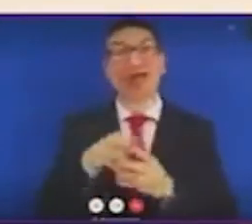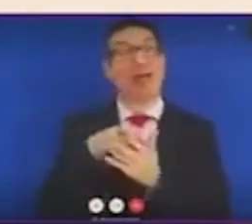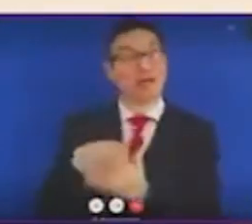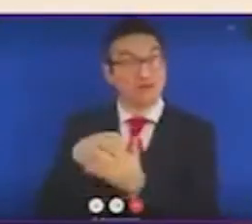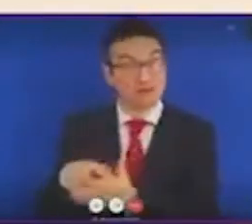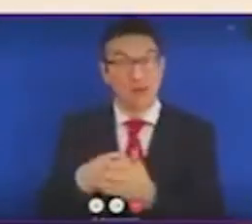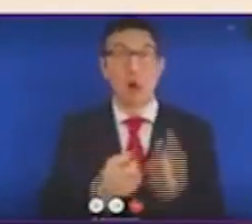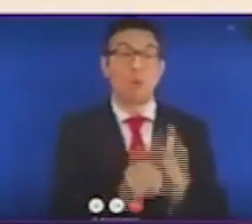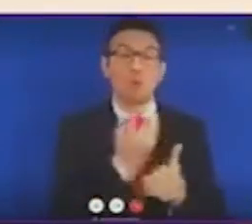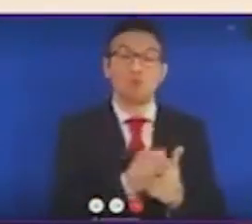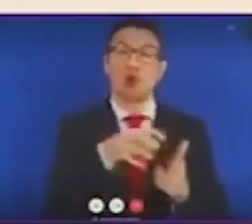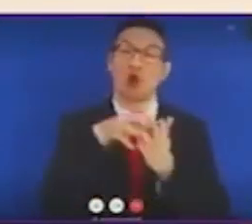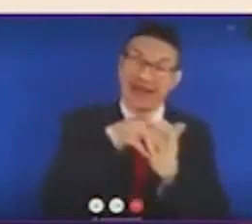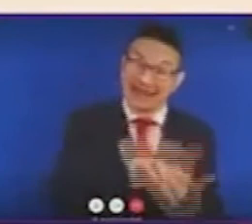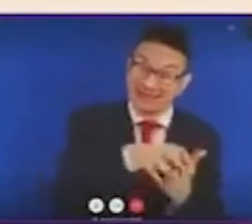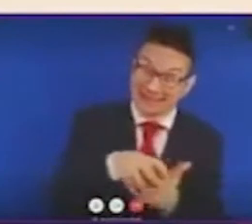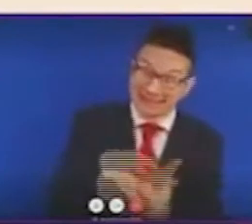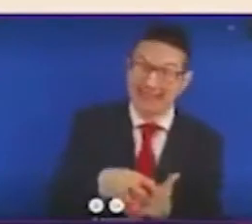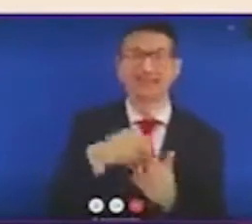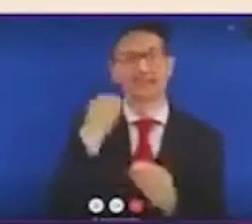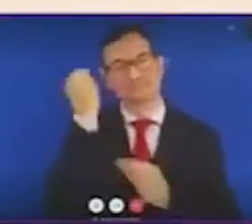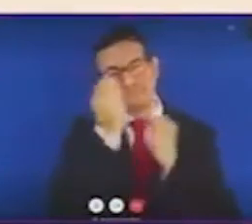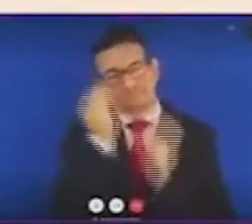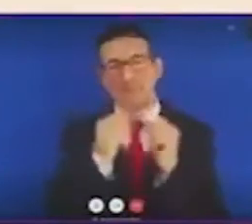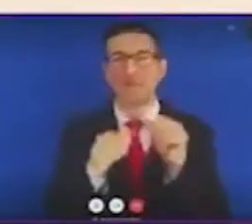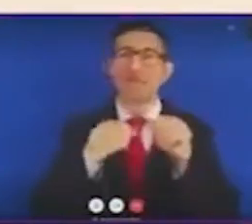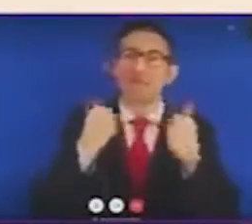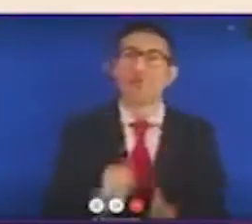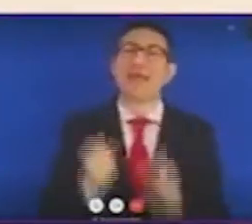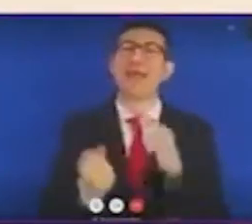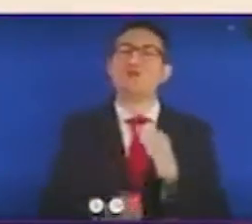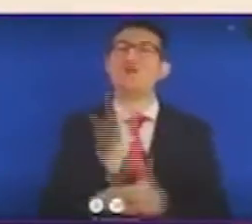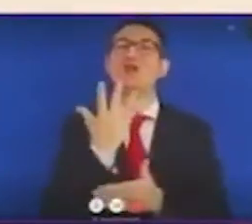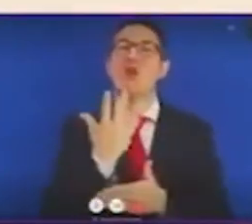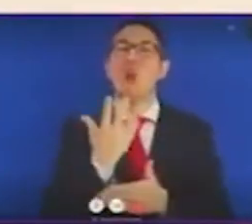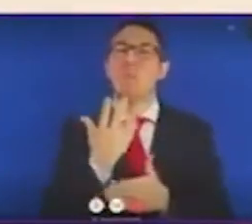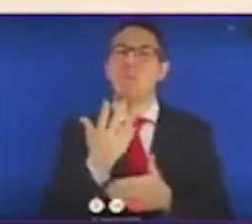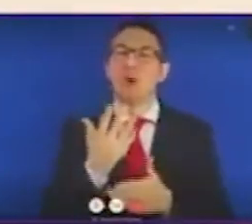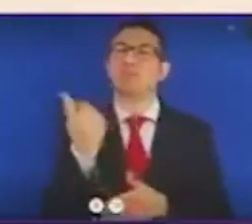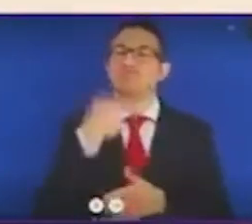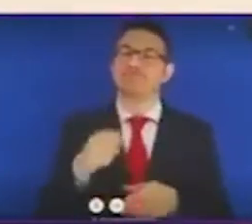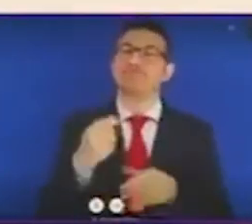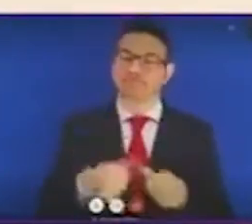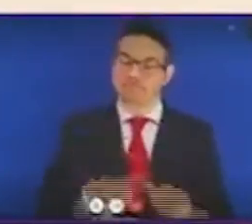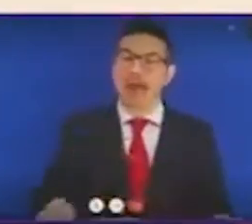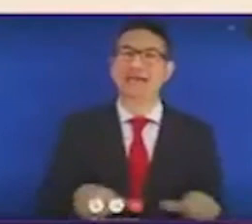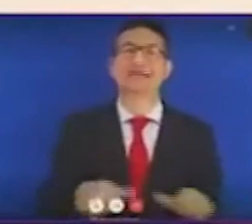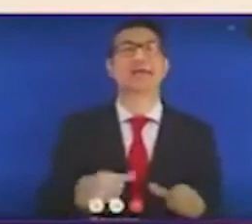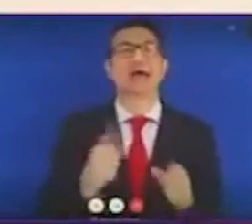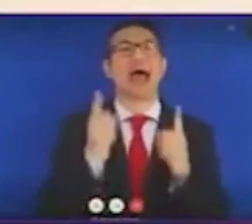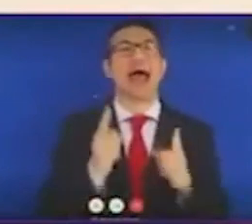nel ripensare un nostro modello di sviluppo fondato sulla sostenibilità ambientale e